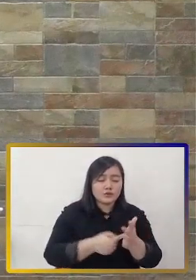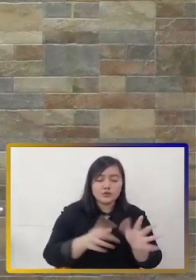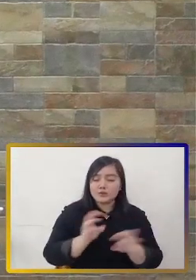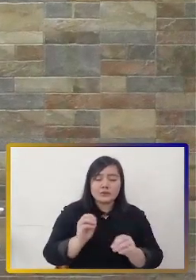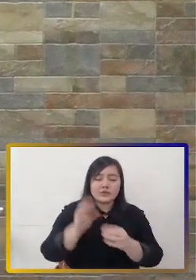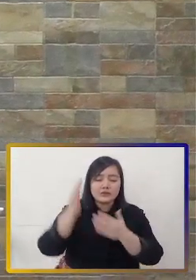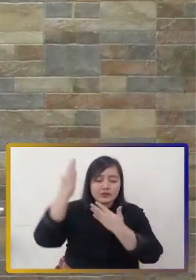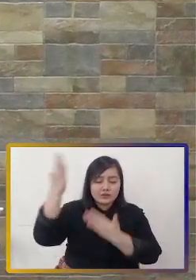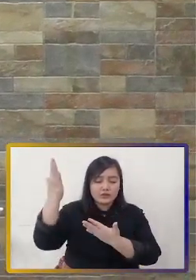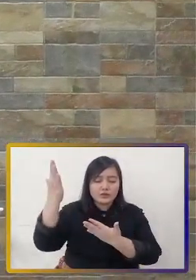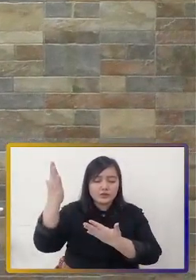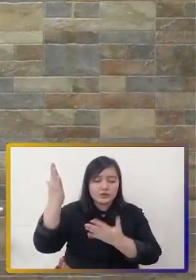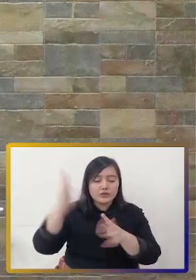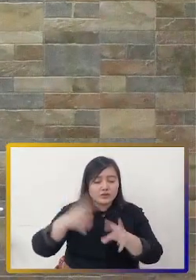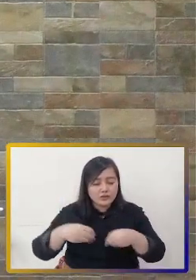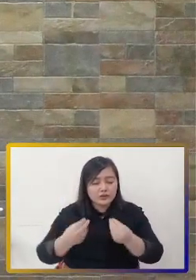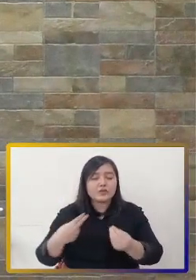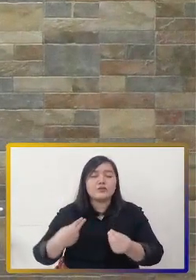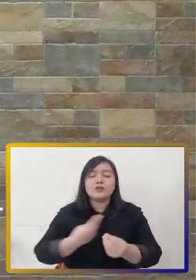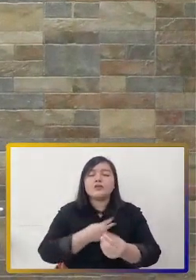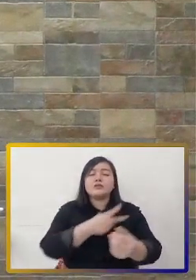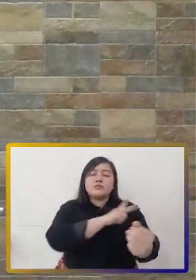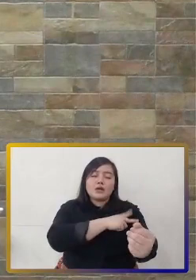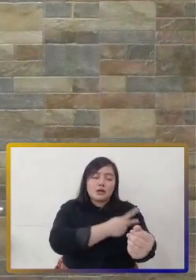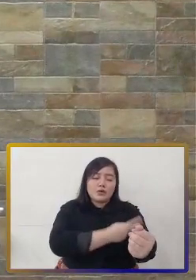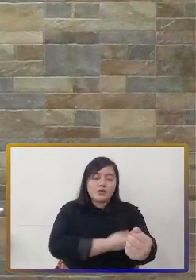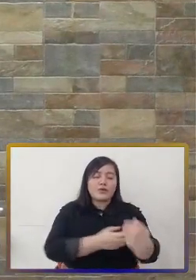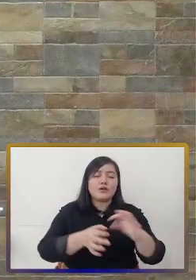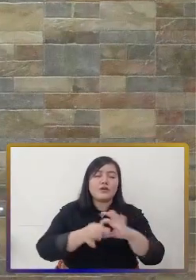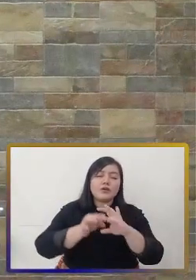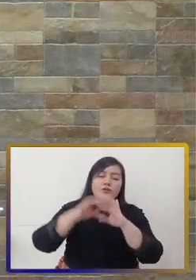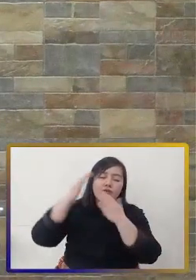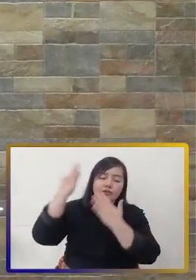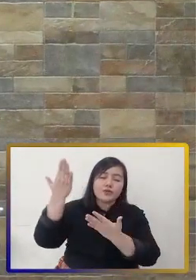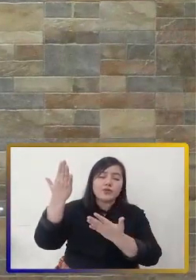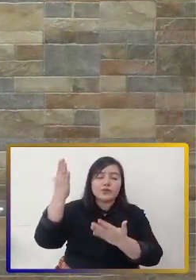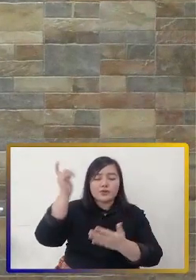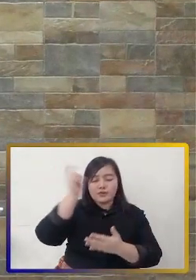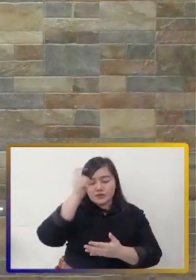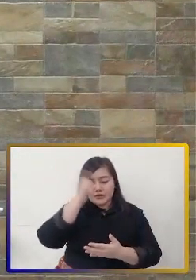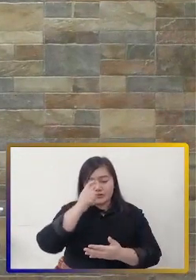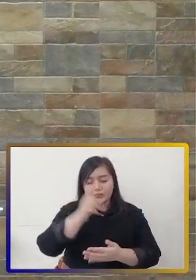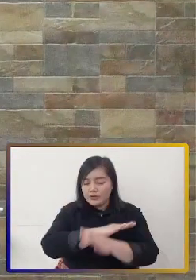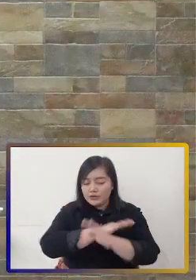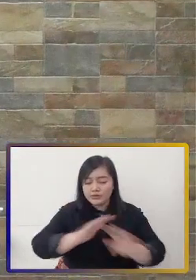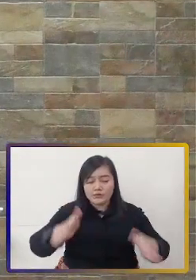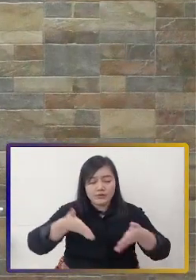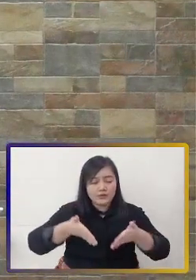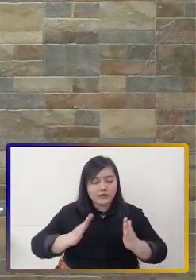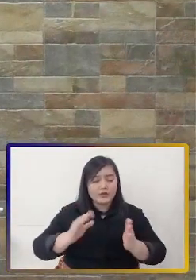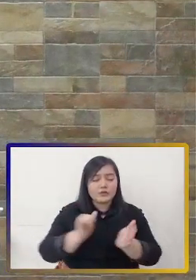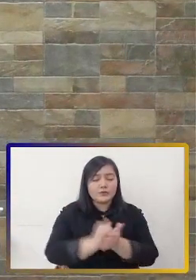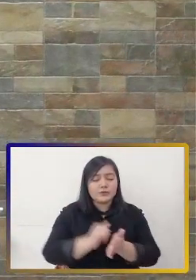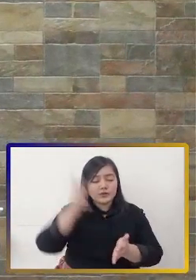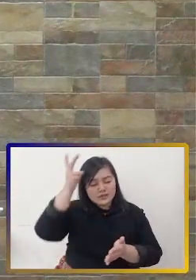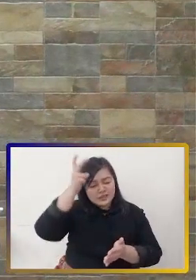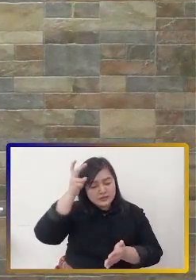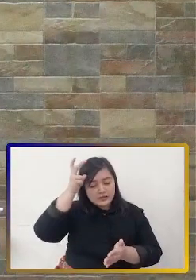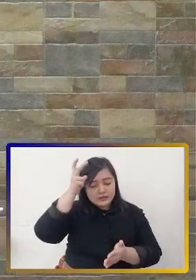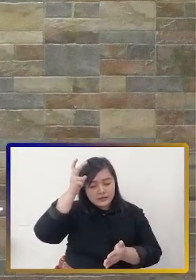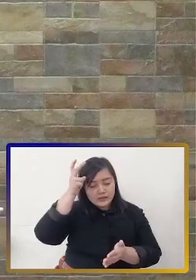us. Empower us with your wisdom, O God. Hinihiling ko po, Panginoon, na huwag niyo pong pahintulutan that Satan will bring us